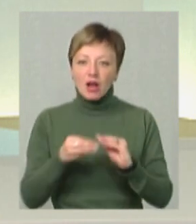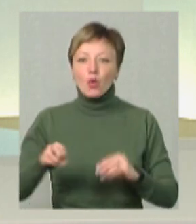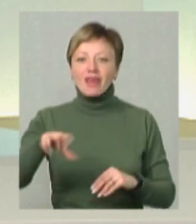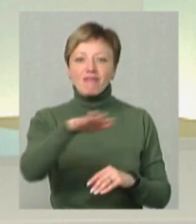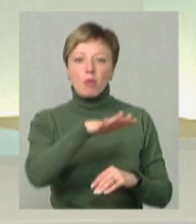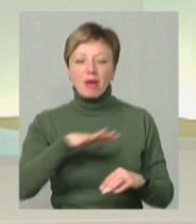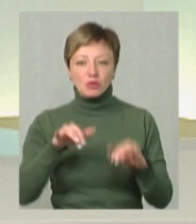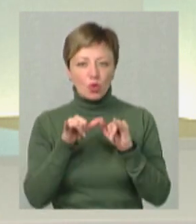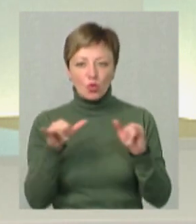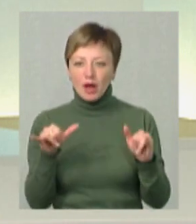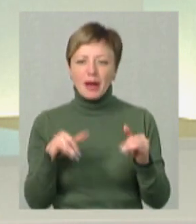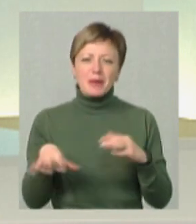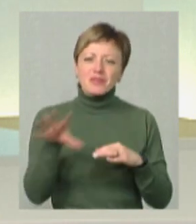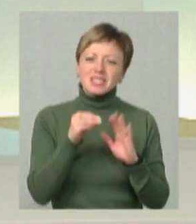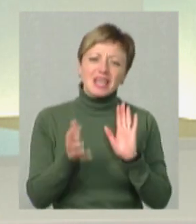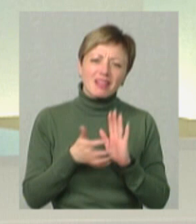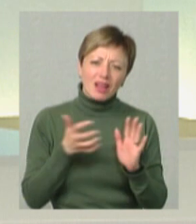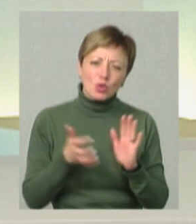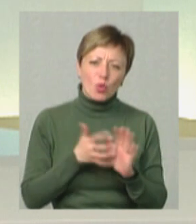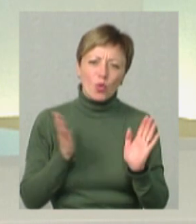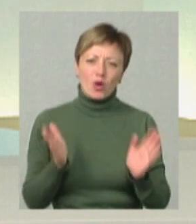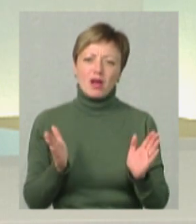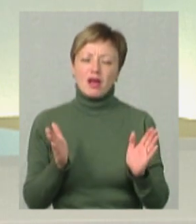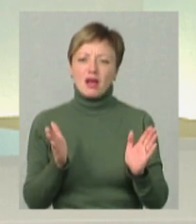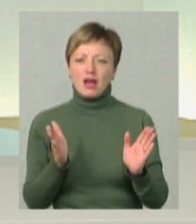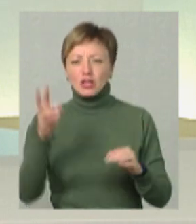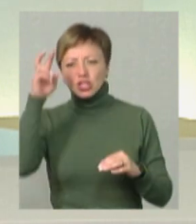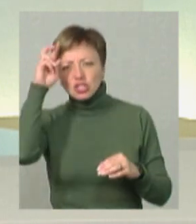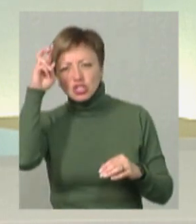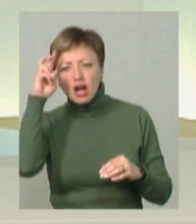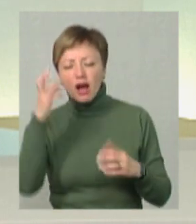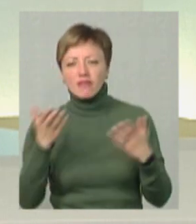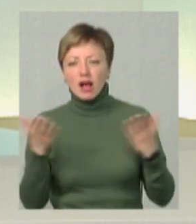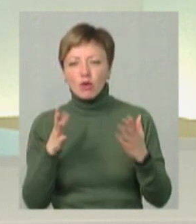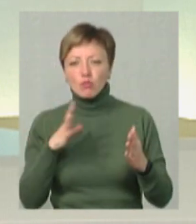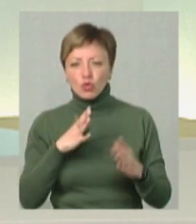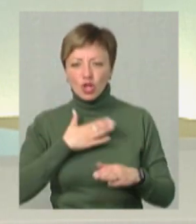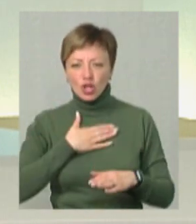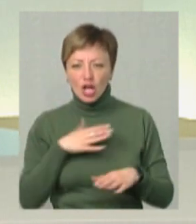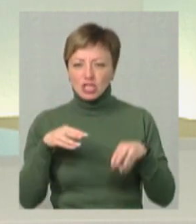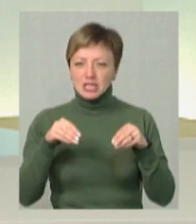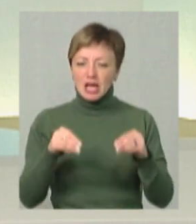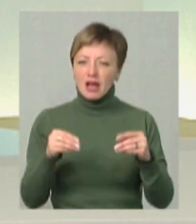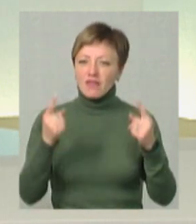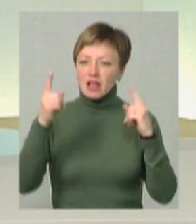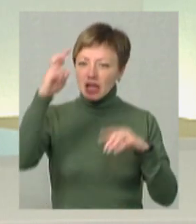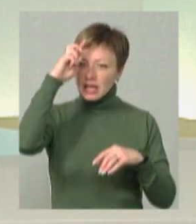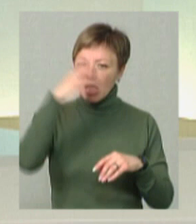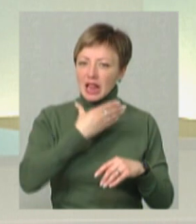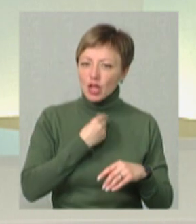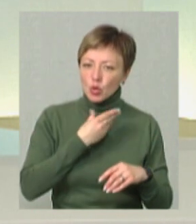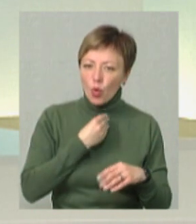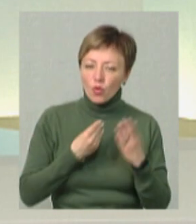розвитку. При всіх недоліках тих держав, в яких були наші землі, і Велике князівство